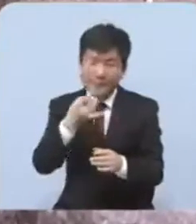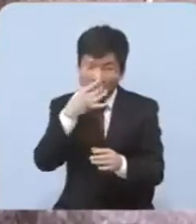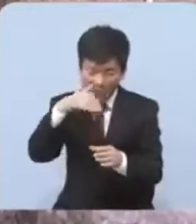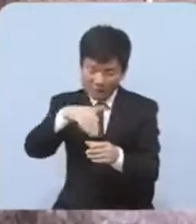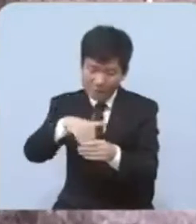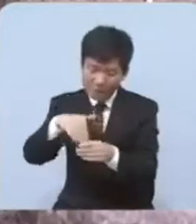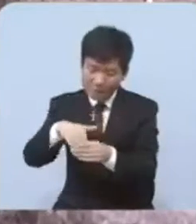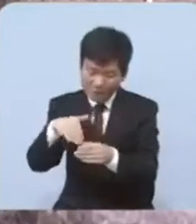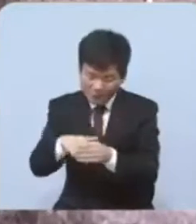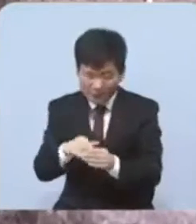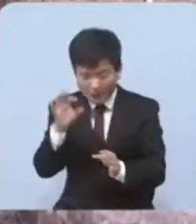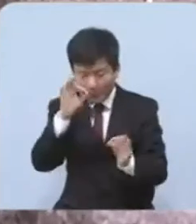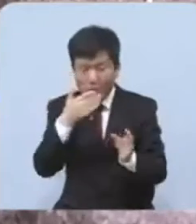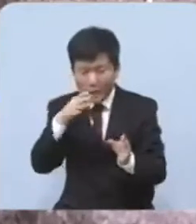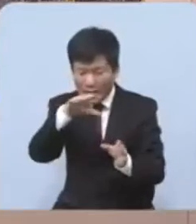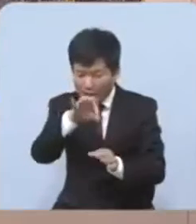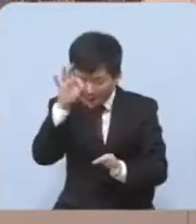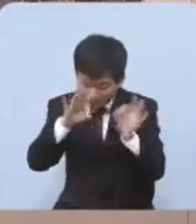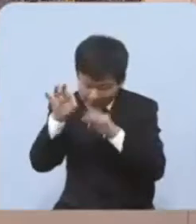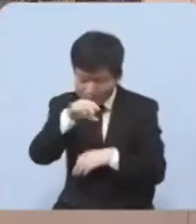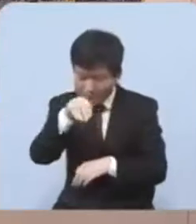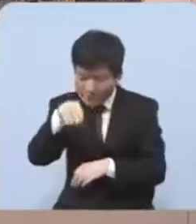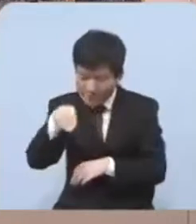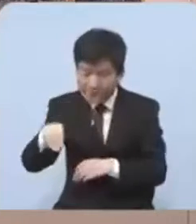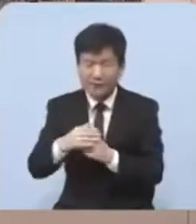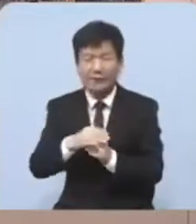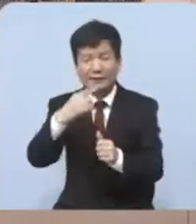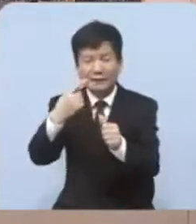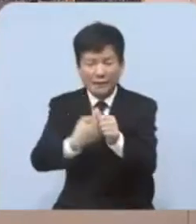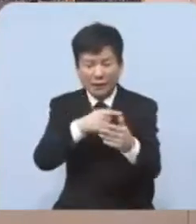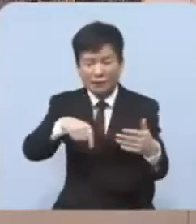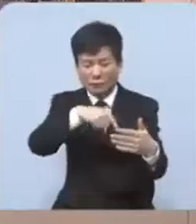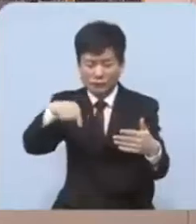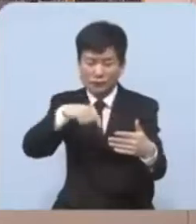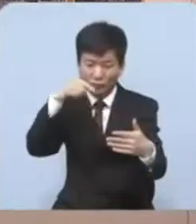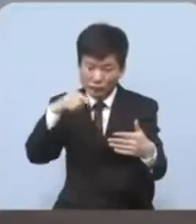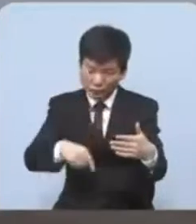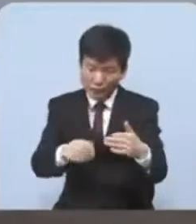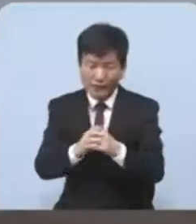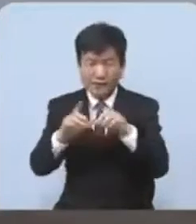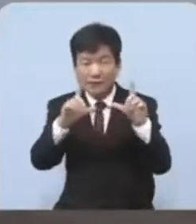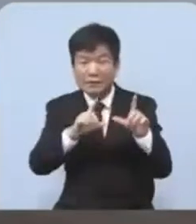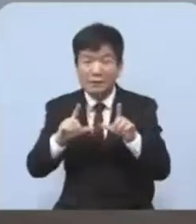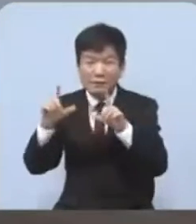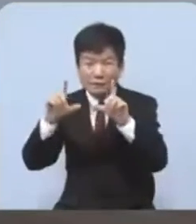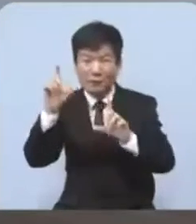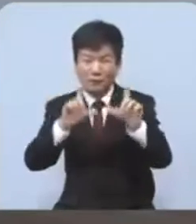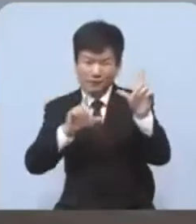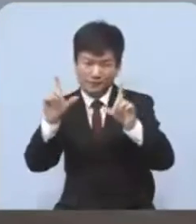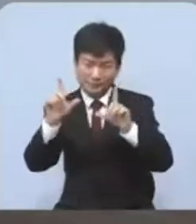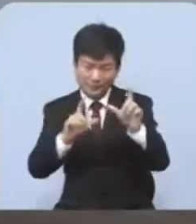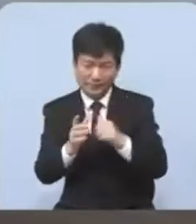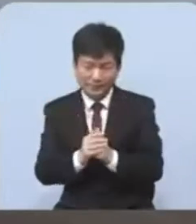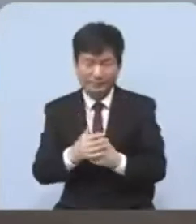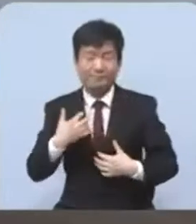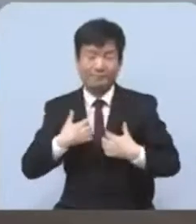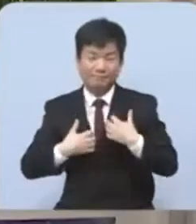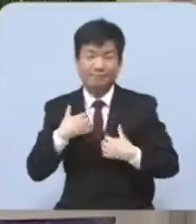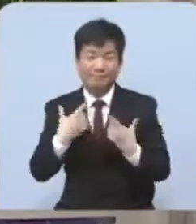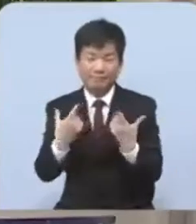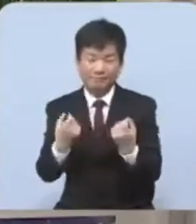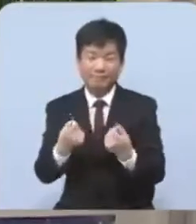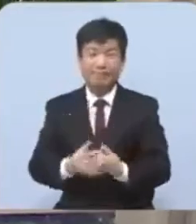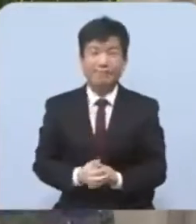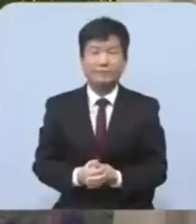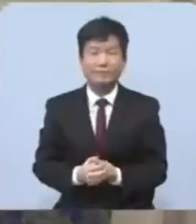다니면서 먹이 찾는 거 그러니까 자연 속에서 그냥 그 자연 그대로 산다는 게 굉장히 절 거움 2조